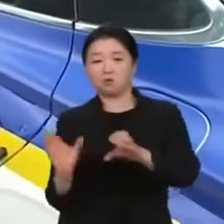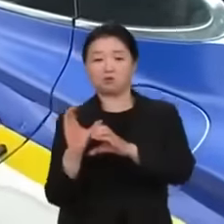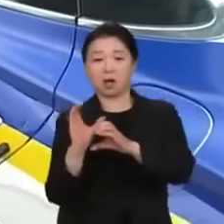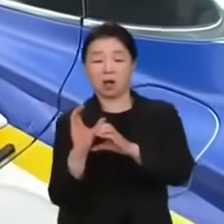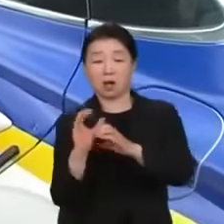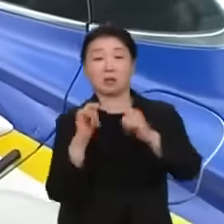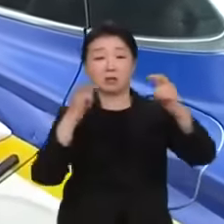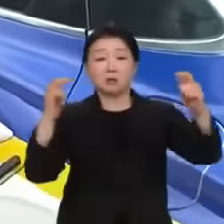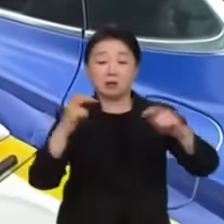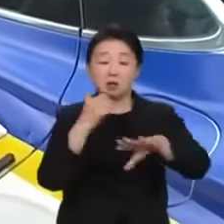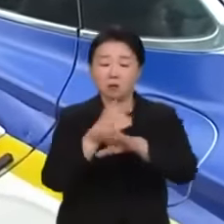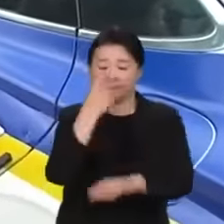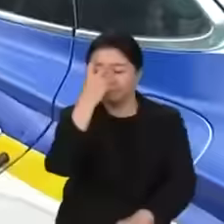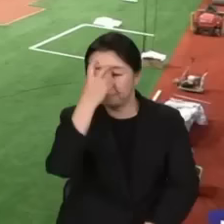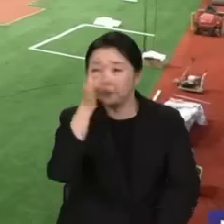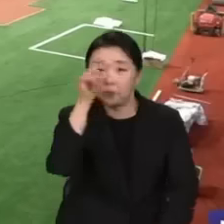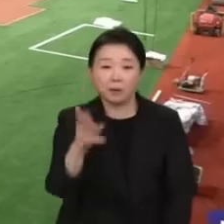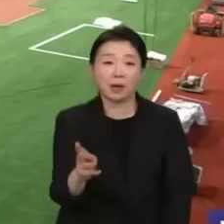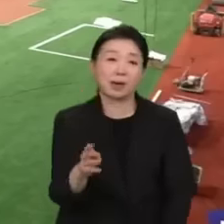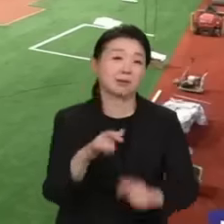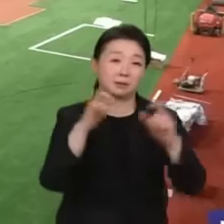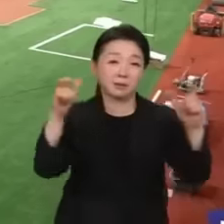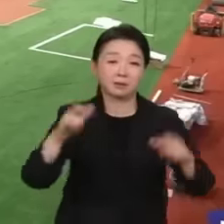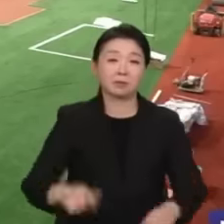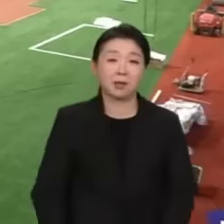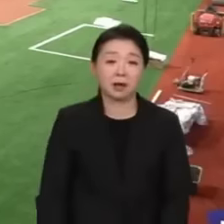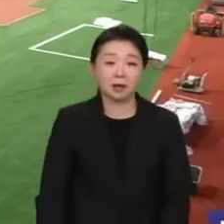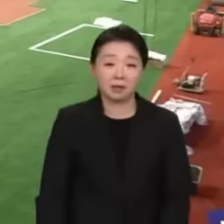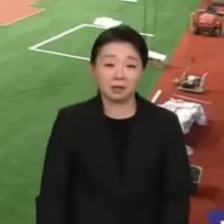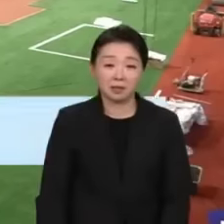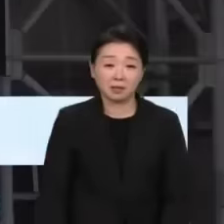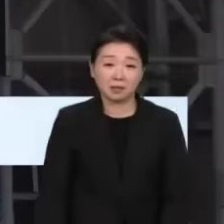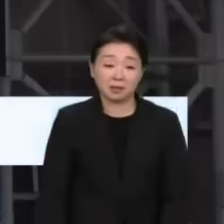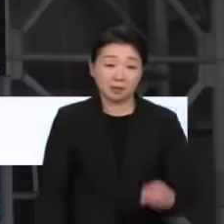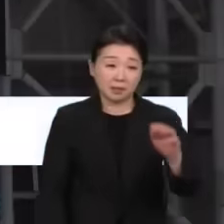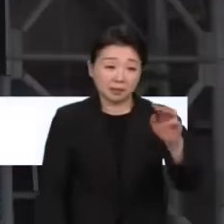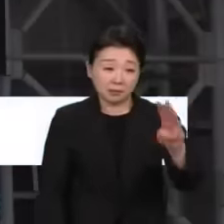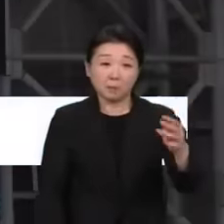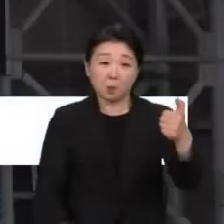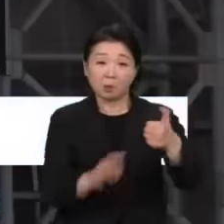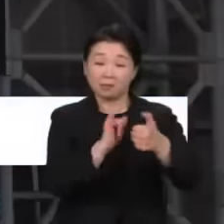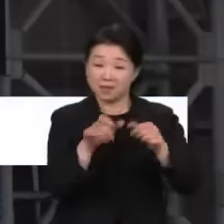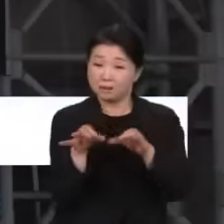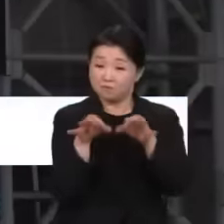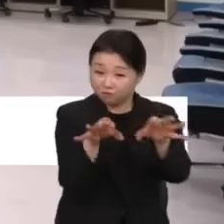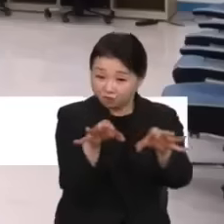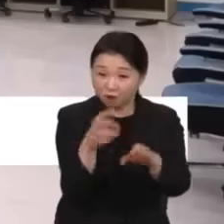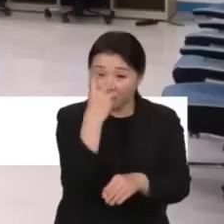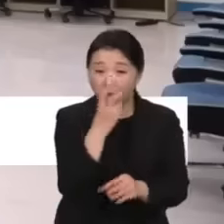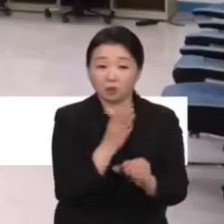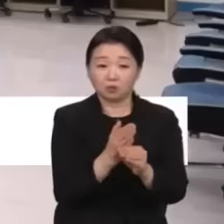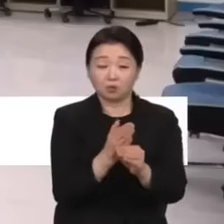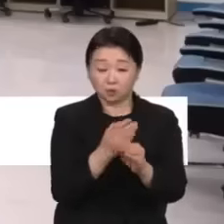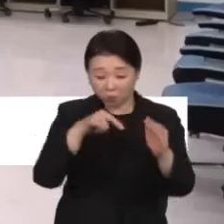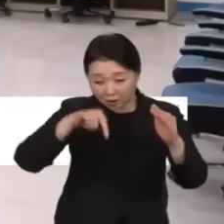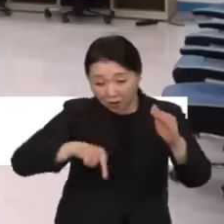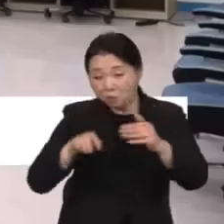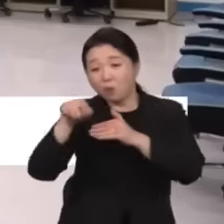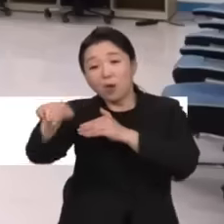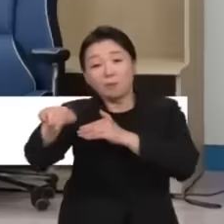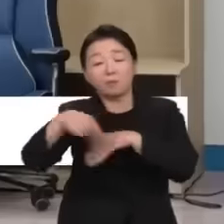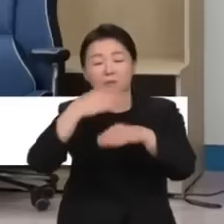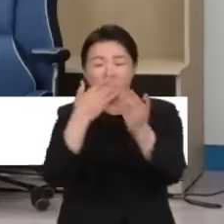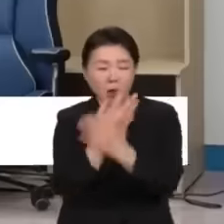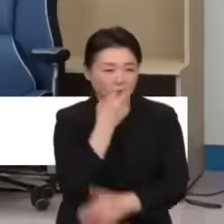늘려 순찰 횟수도 늘렸습니다. 모두 350명이 투입됐습니다. 고척돔 내부뿐 아니라